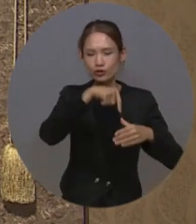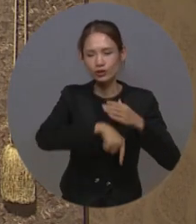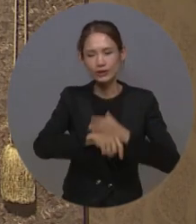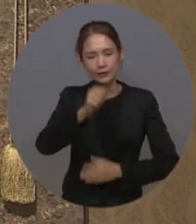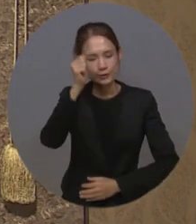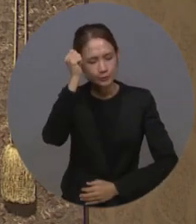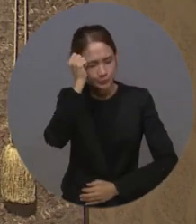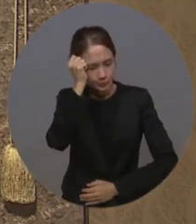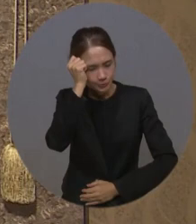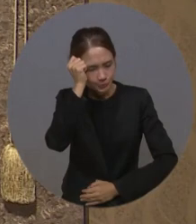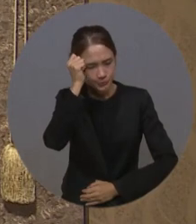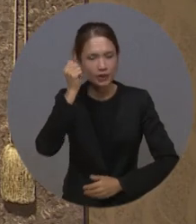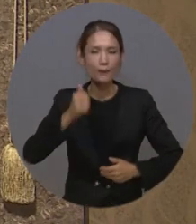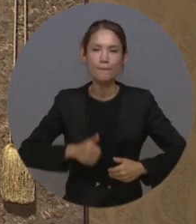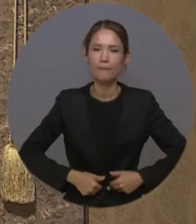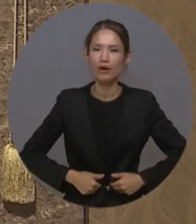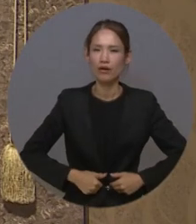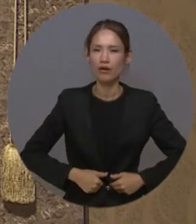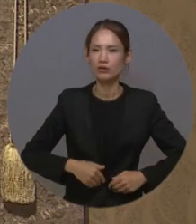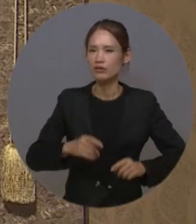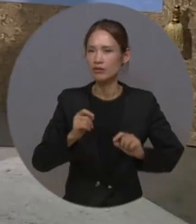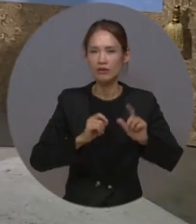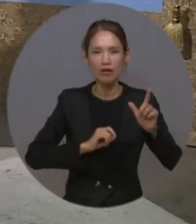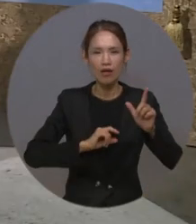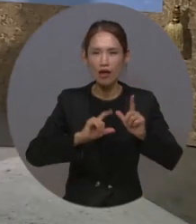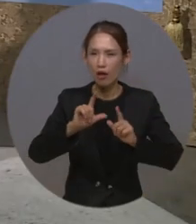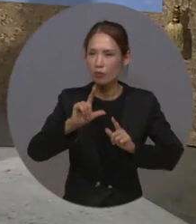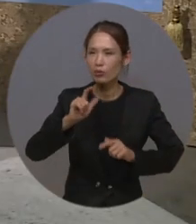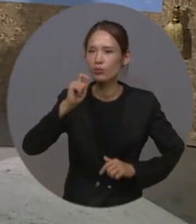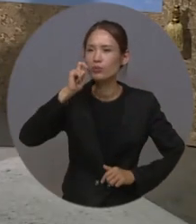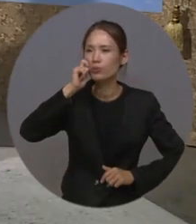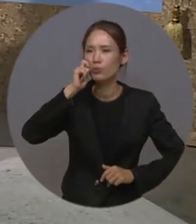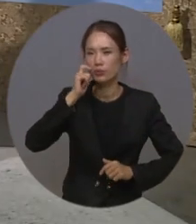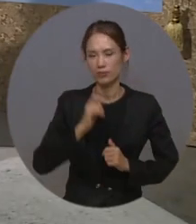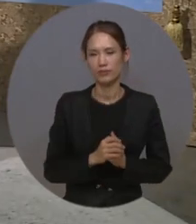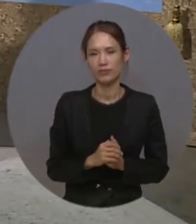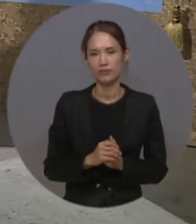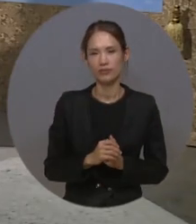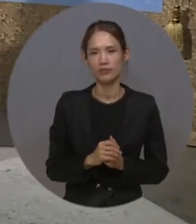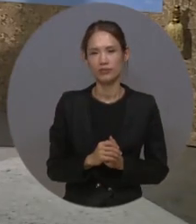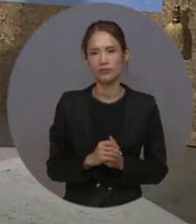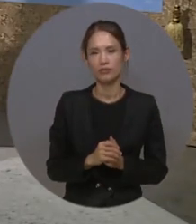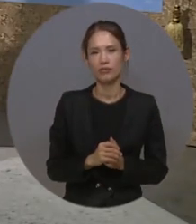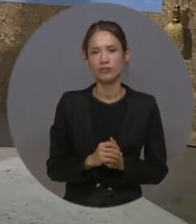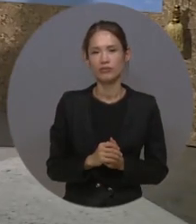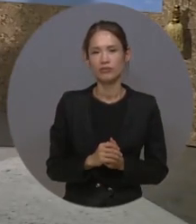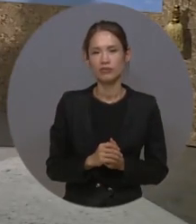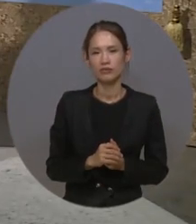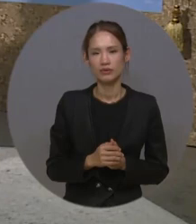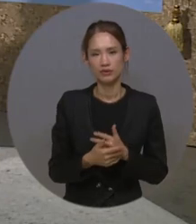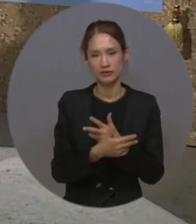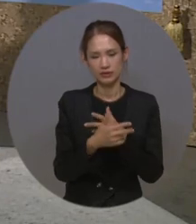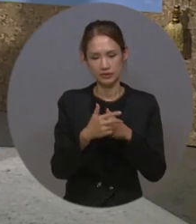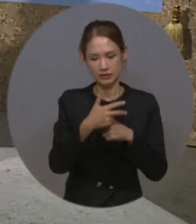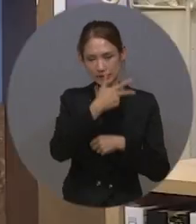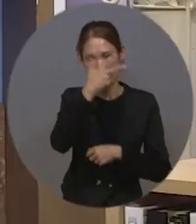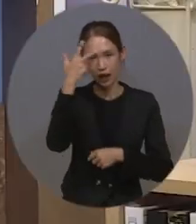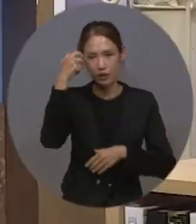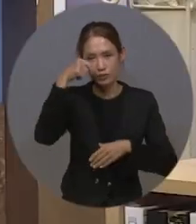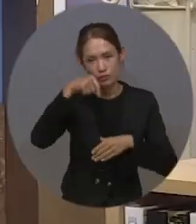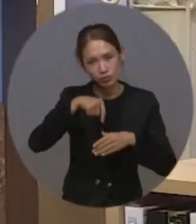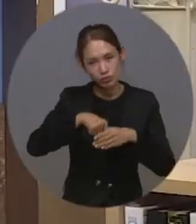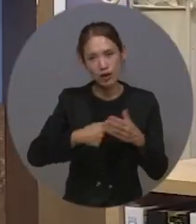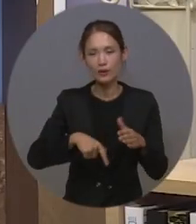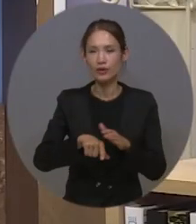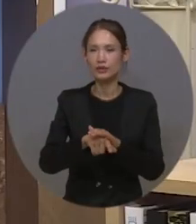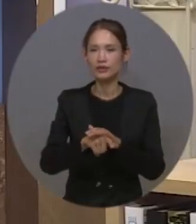예. 근데 의외로 숙면하지 못한 사람 되게 많아요. 그러니까요. 네. 그래서 이제 이 숙면을 돕기 위해서 네.